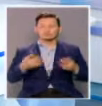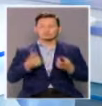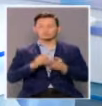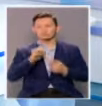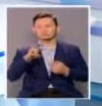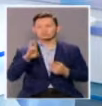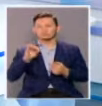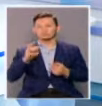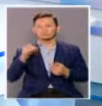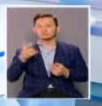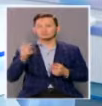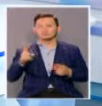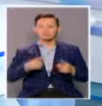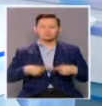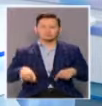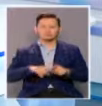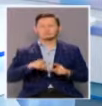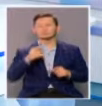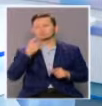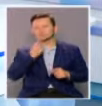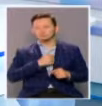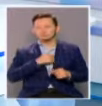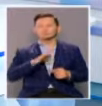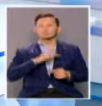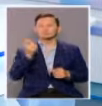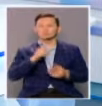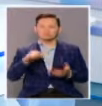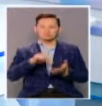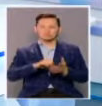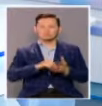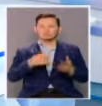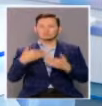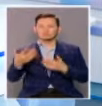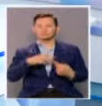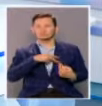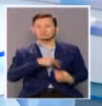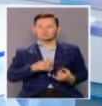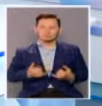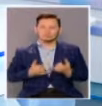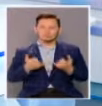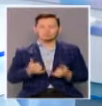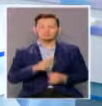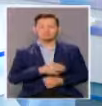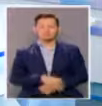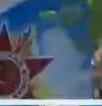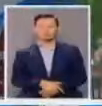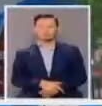Мұнайгаз акционерлік қоғамның ұжымы ұлы отан, ауған соғысы ардагерлерімен тың еңбеккерлеріне құрмет көрсетті.